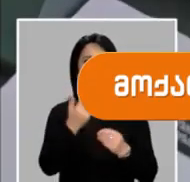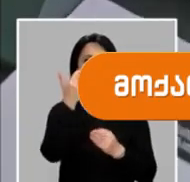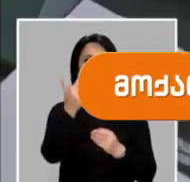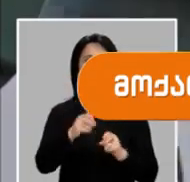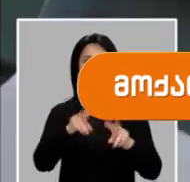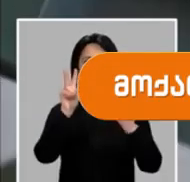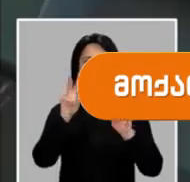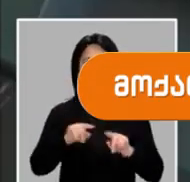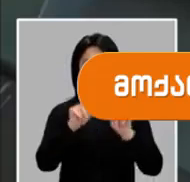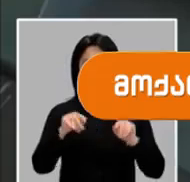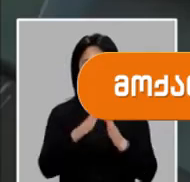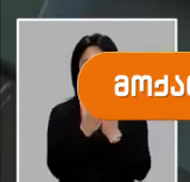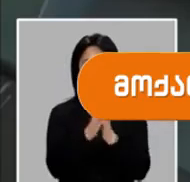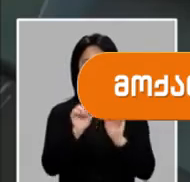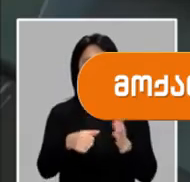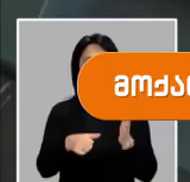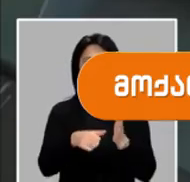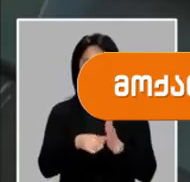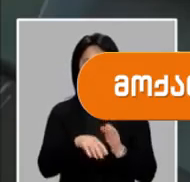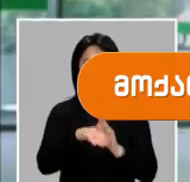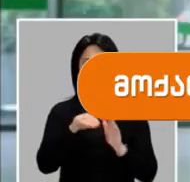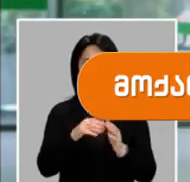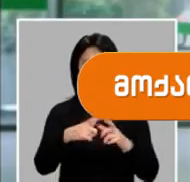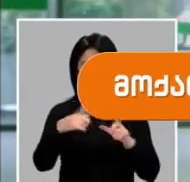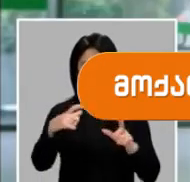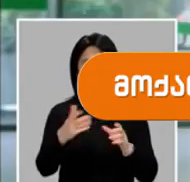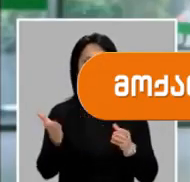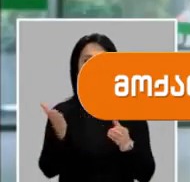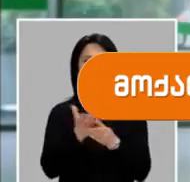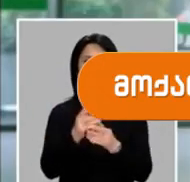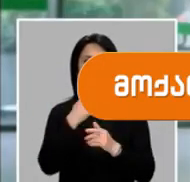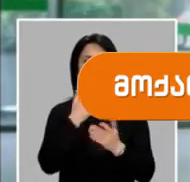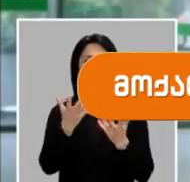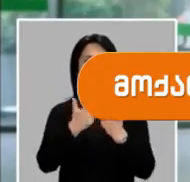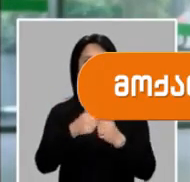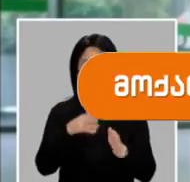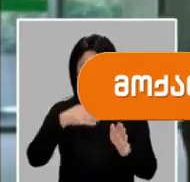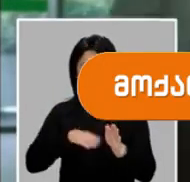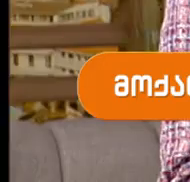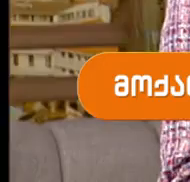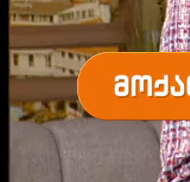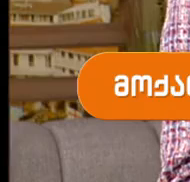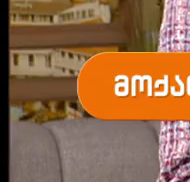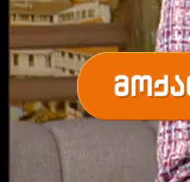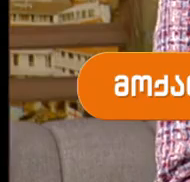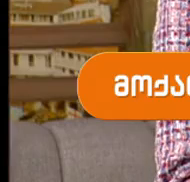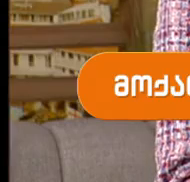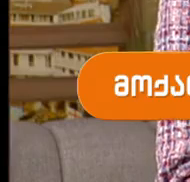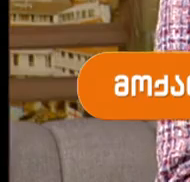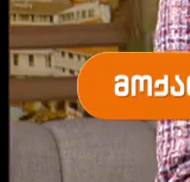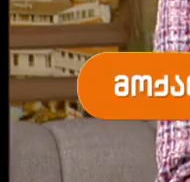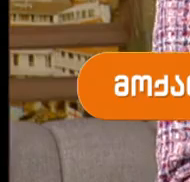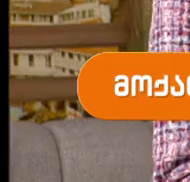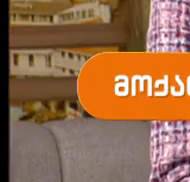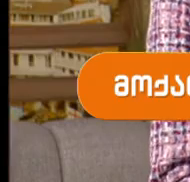ყვაწვის, რომ არავინ არაფერი არ იცოდეს. იმიტომ რომ ამ ბიულეტენს შემდეგ შესაბამის კონვერტში და ეს კონტრაქტი უზრუნო იყოს ფარულობას და ეს